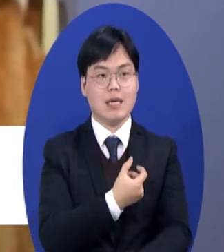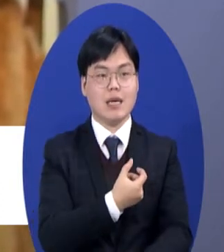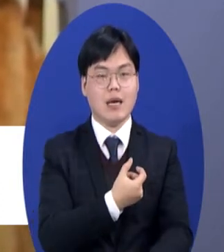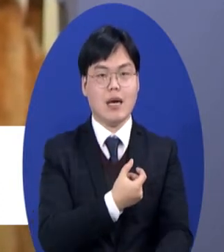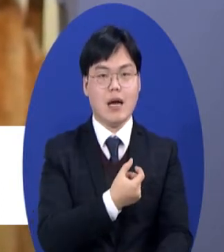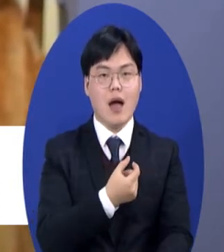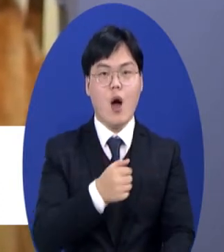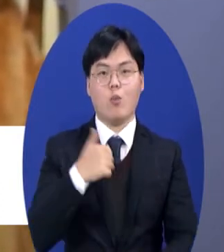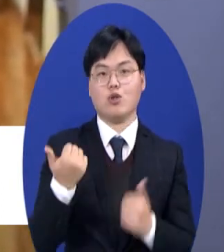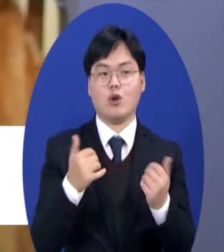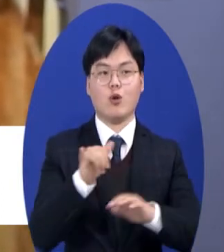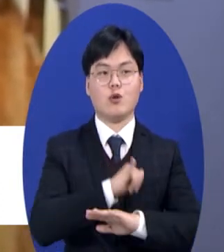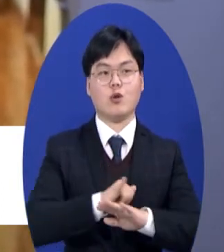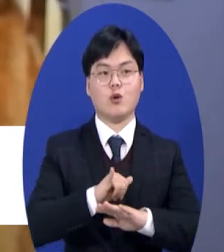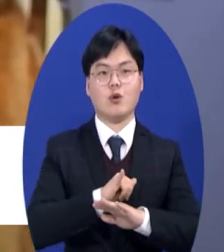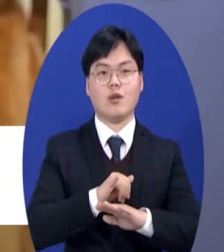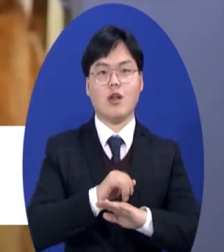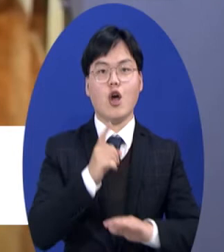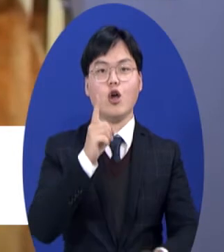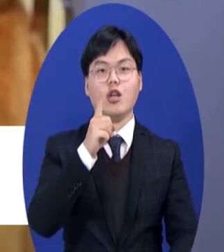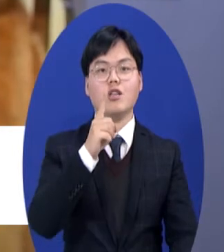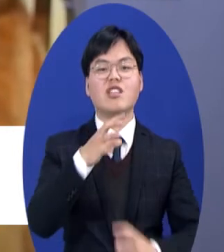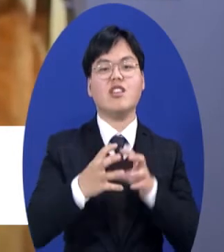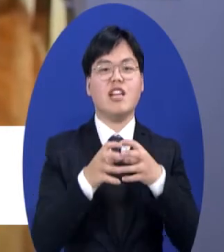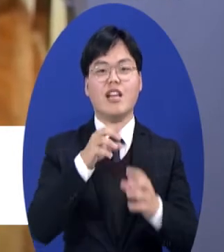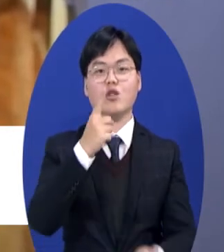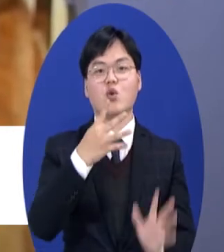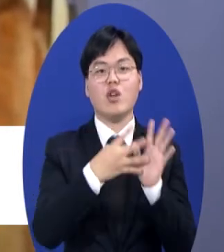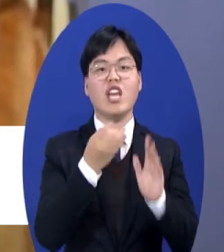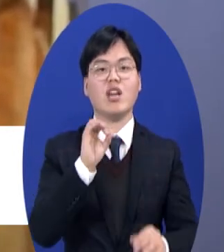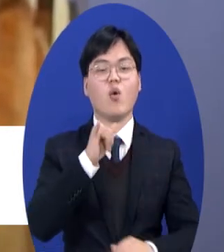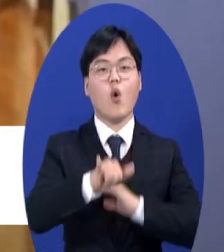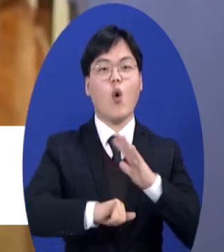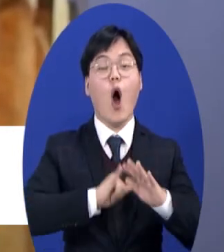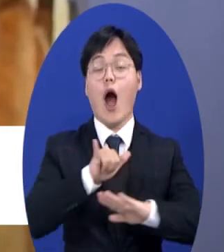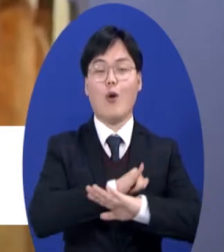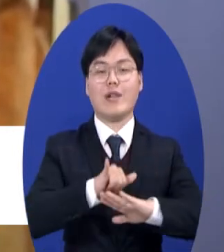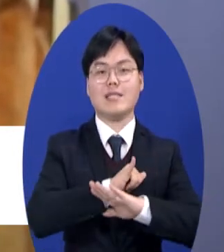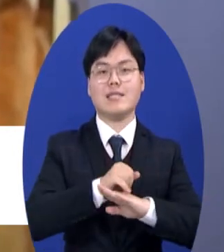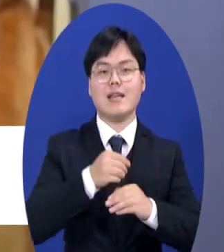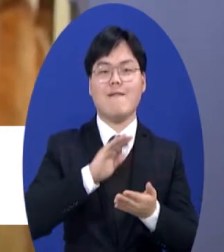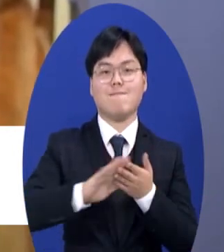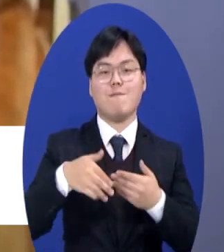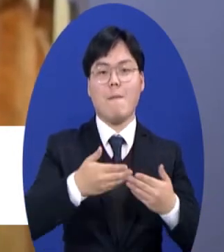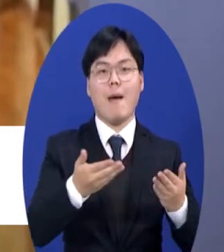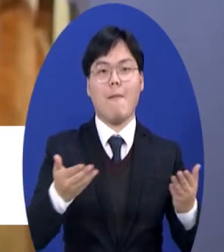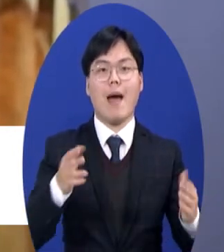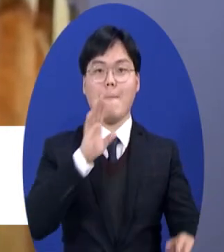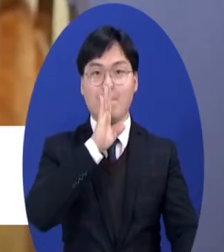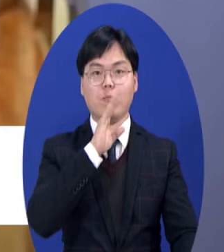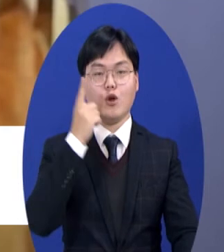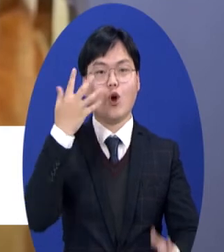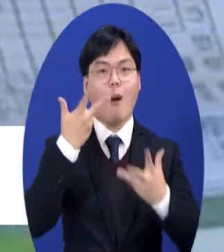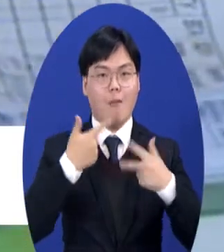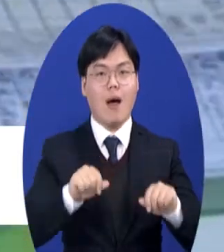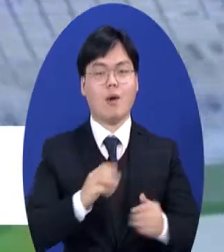одоо нүби хүүхдийн сан бол дэлхийн 190 гаруй улс орнд бол энэ эдгээр вакциныг худалдан авч түгээх үйл ажиллагаа бол зохион байгуулдаг. Үүгээр